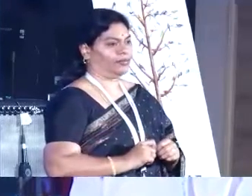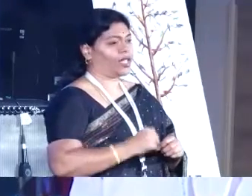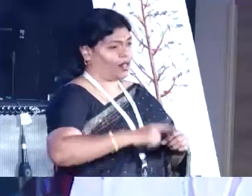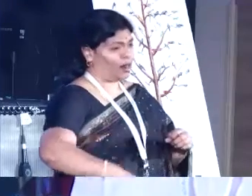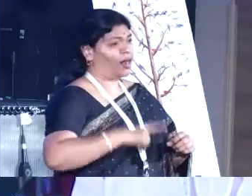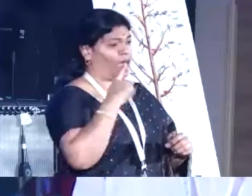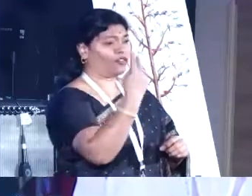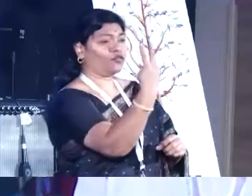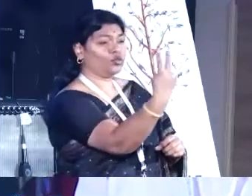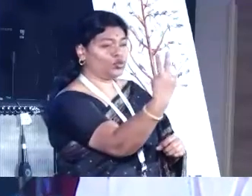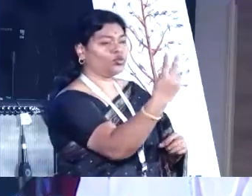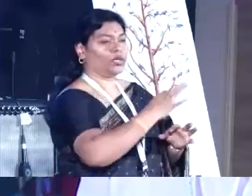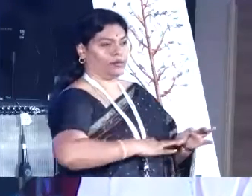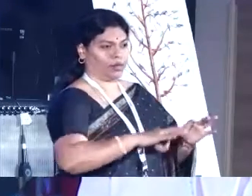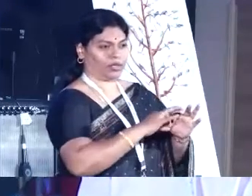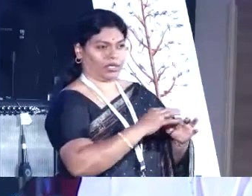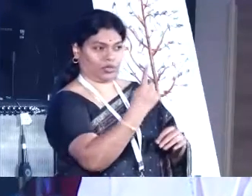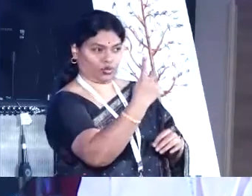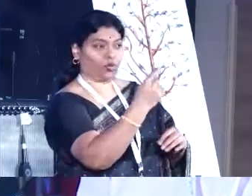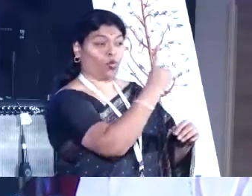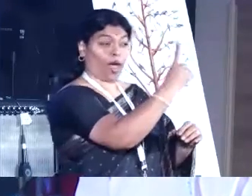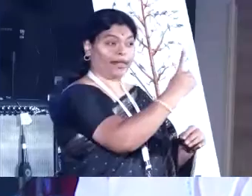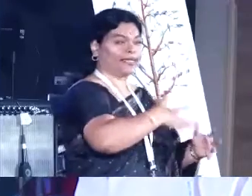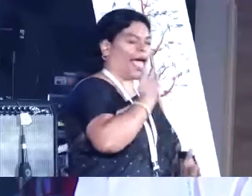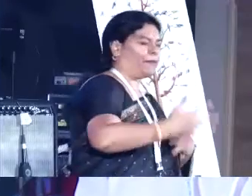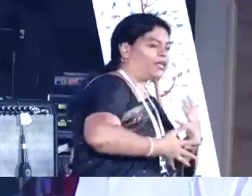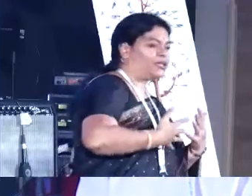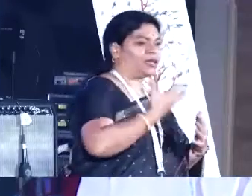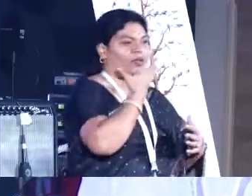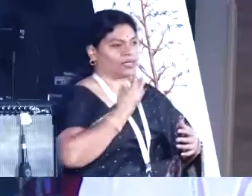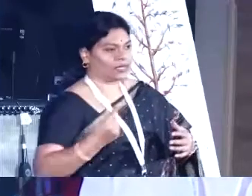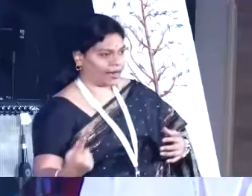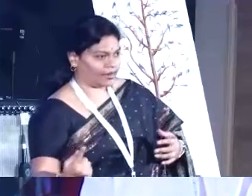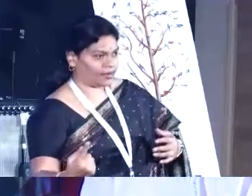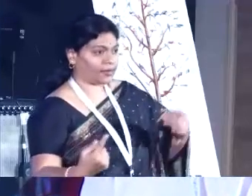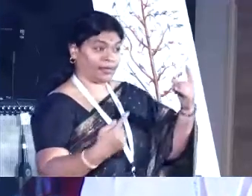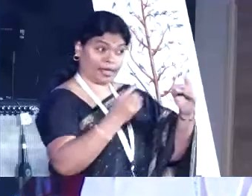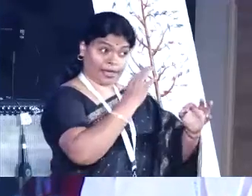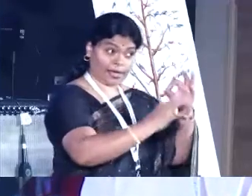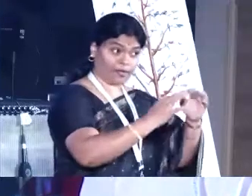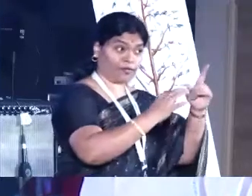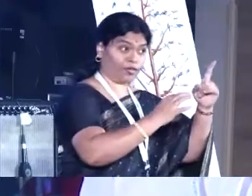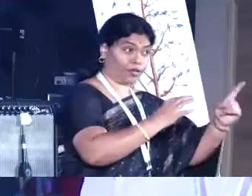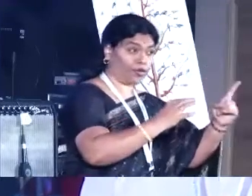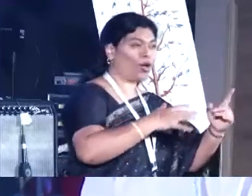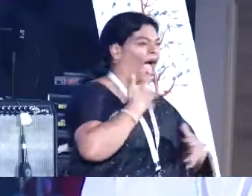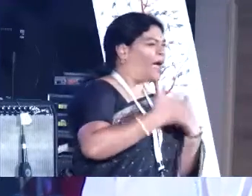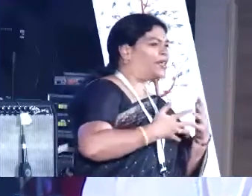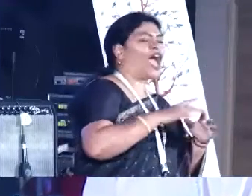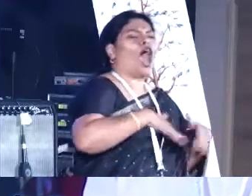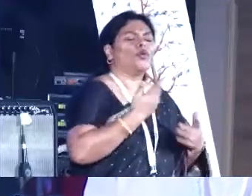जीवन में दो चीज़ हमेशा रहता है, एक सुख और दुख। जब तक आपको दुख नहीं मिलेगा तो सुख का अनुभव कैसे